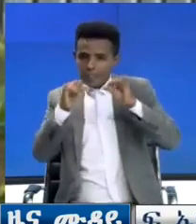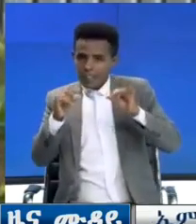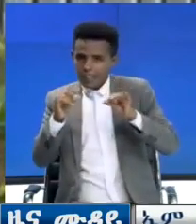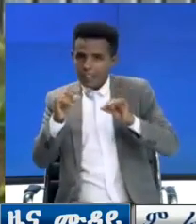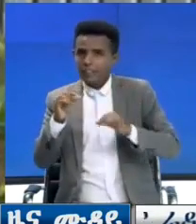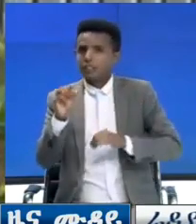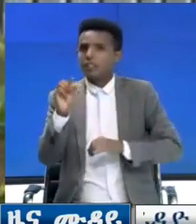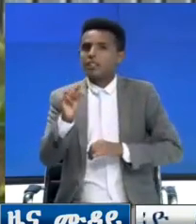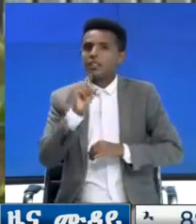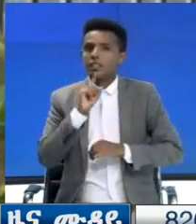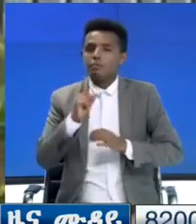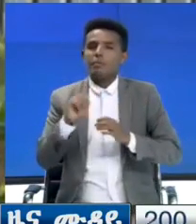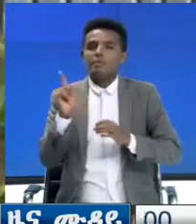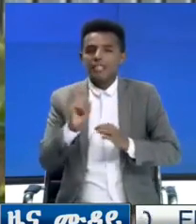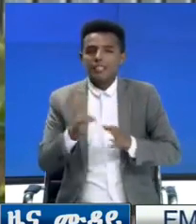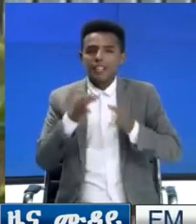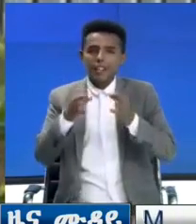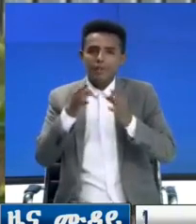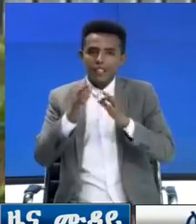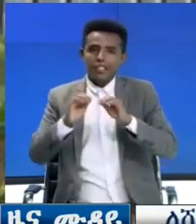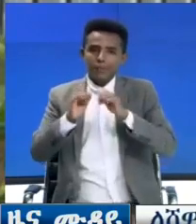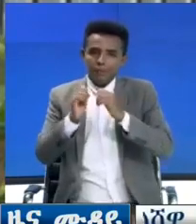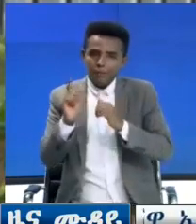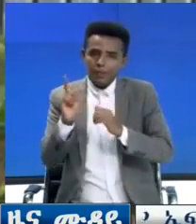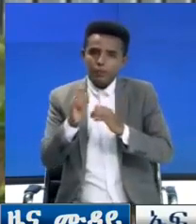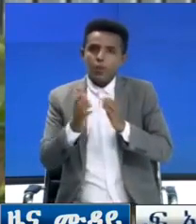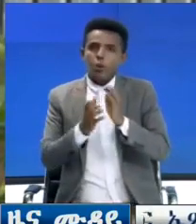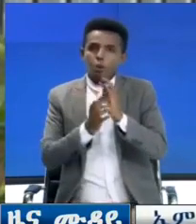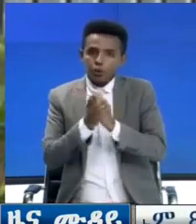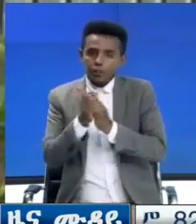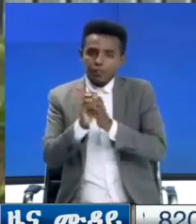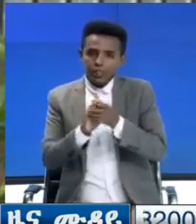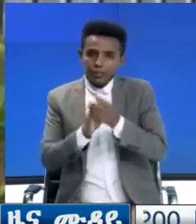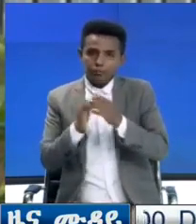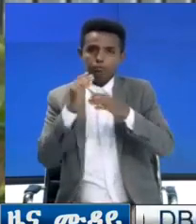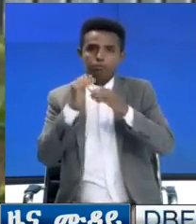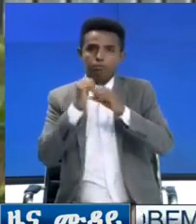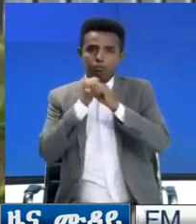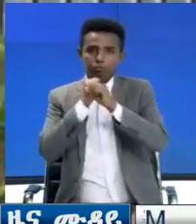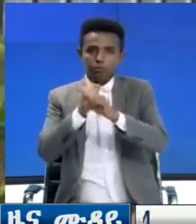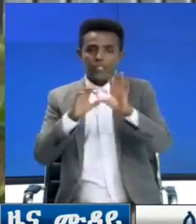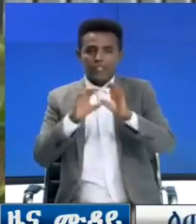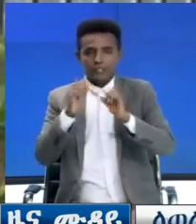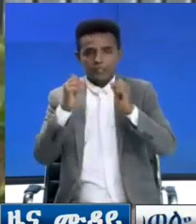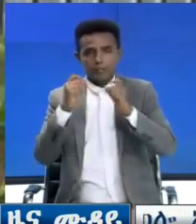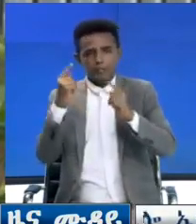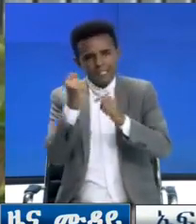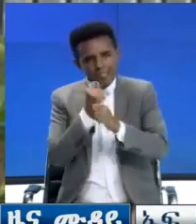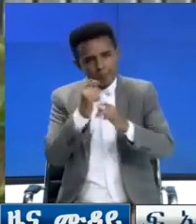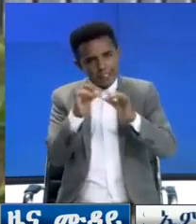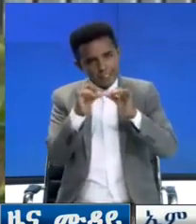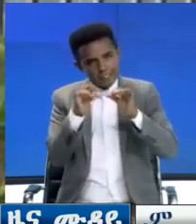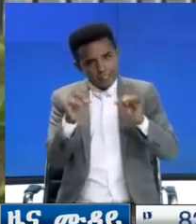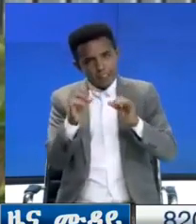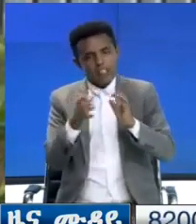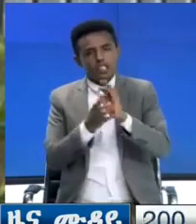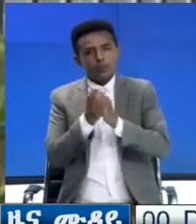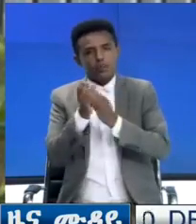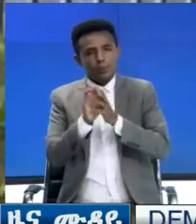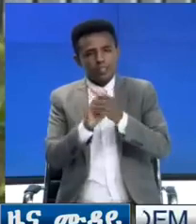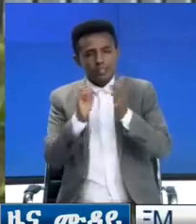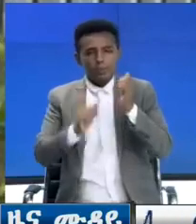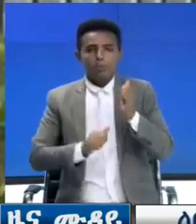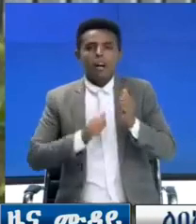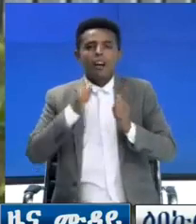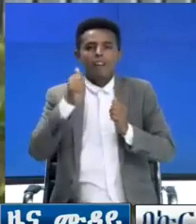ማለት በምን ይተላለፋል፣ እንዴት ይተላለፋል፣ እጅ መታጠብ ይከላከለዋል የሚለውን ነገር ያውቅልሃል። በተግባር ደረጃ ስለካው ግን እጁን ከመጣጠብ